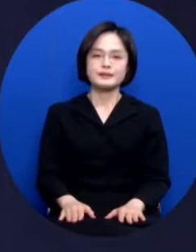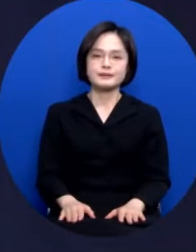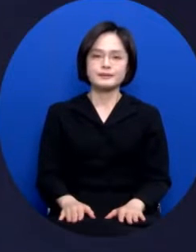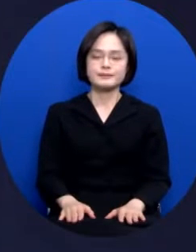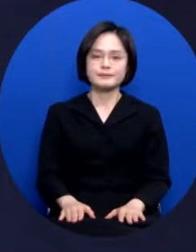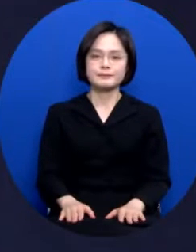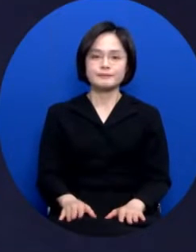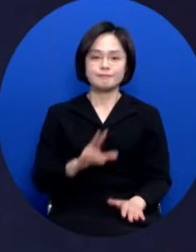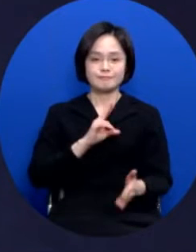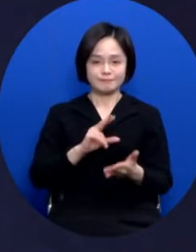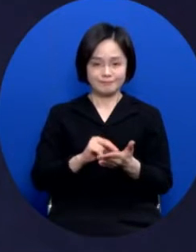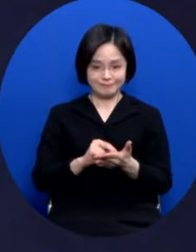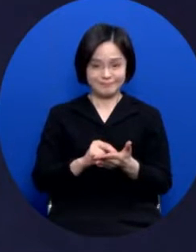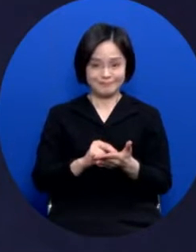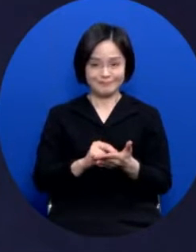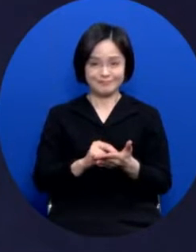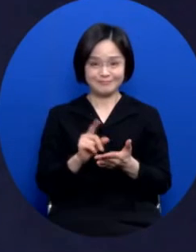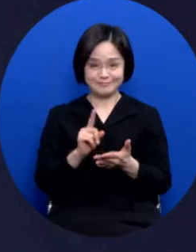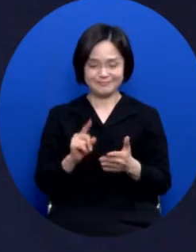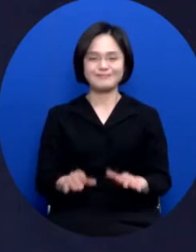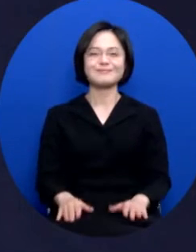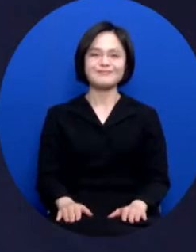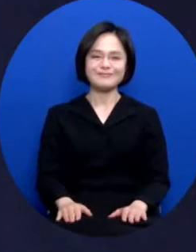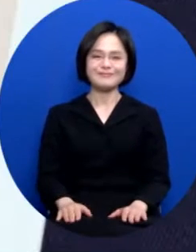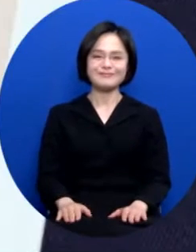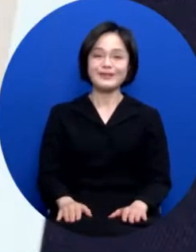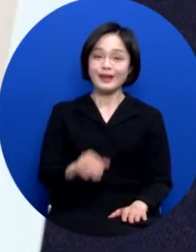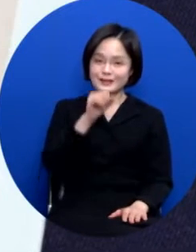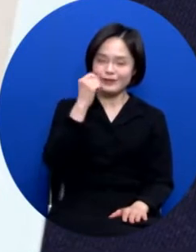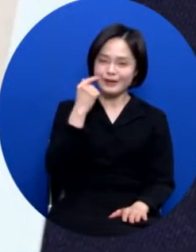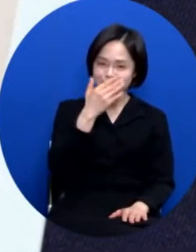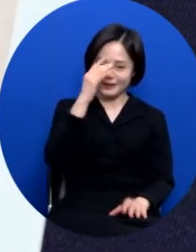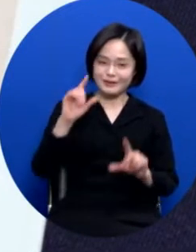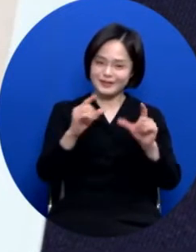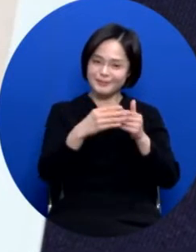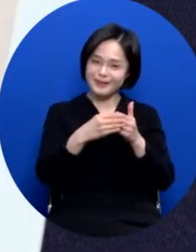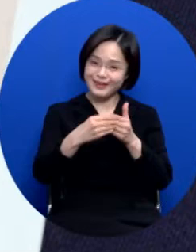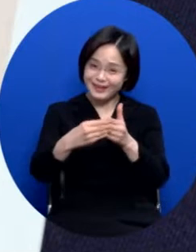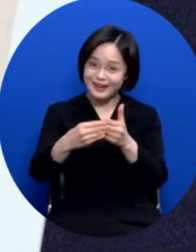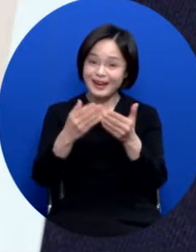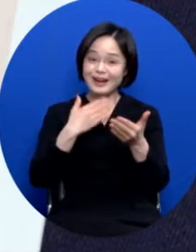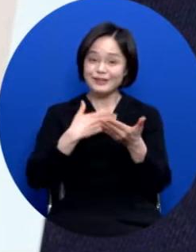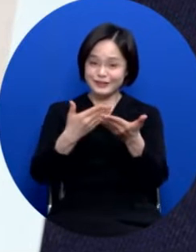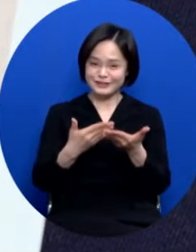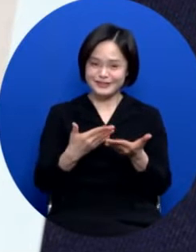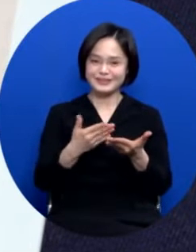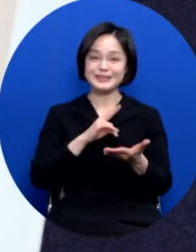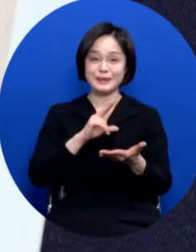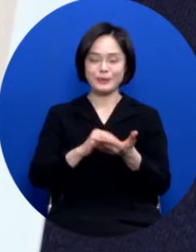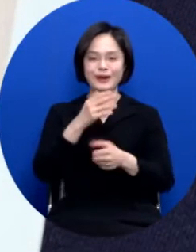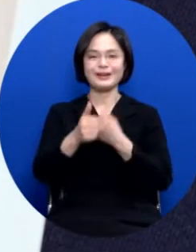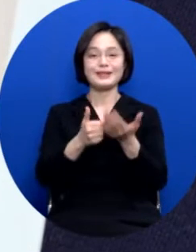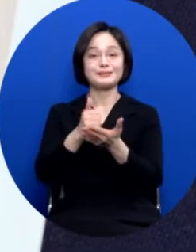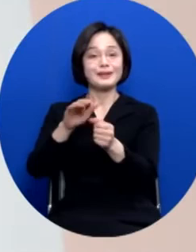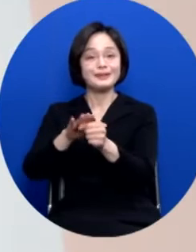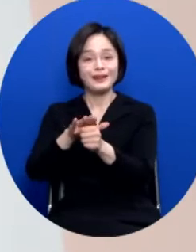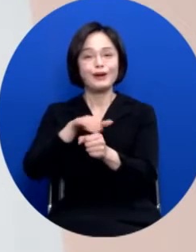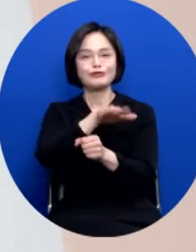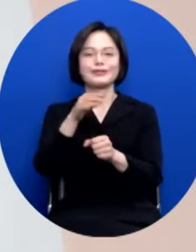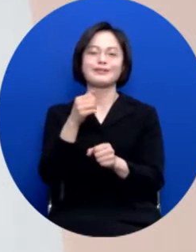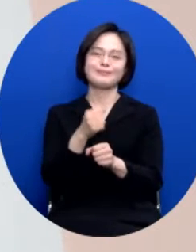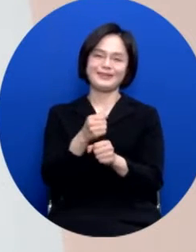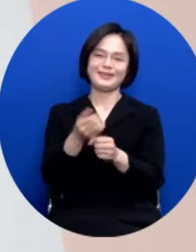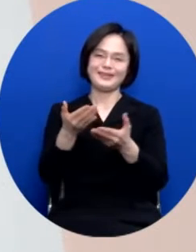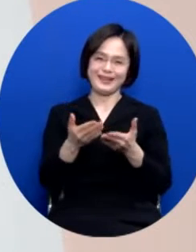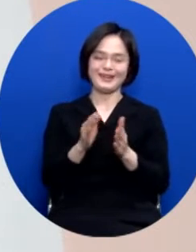선하고 아름답게 친절한 삶으로 가는 길을 제시한 책 하나님의 사랑, 우리를 빚다입니다.